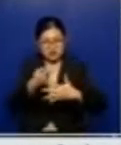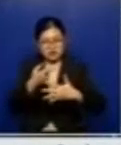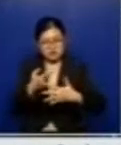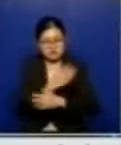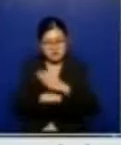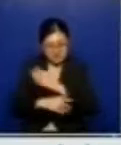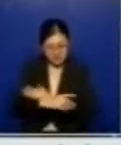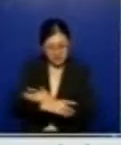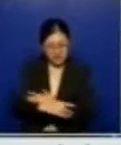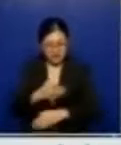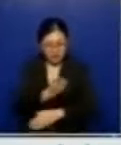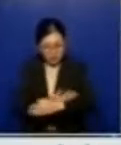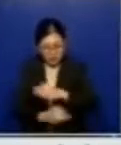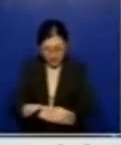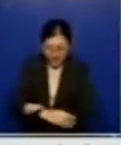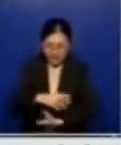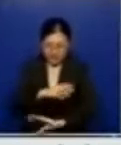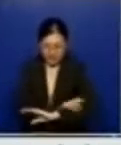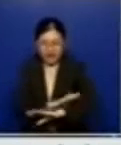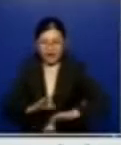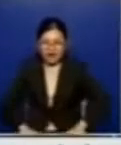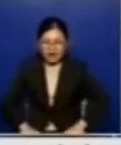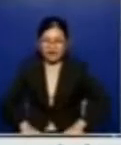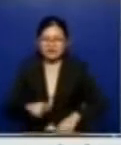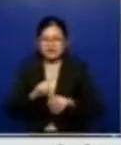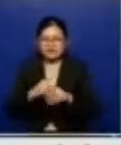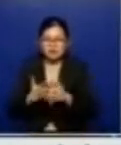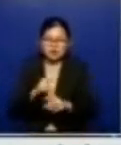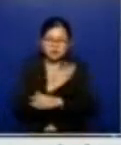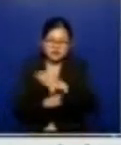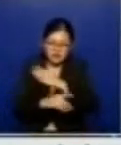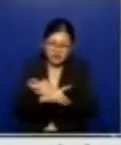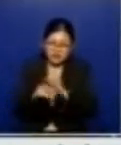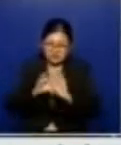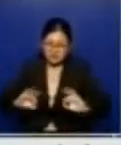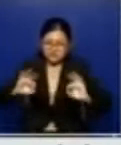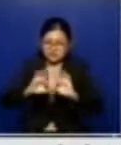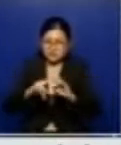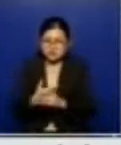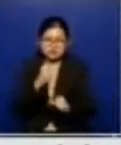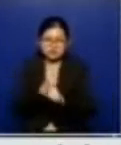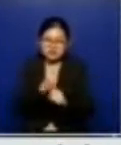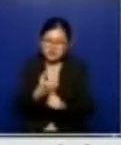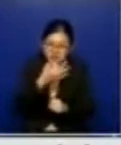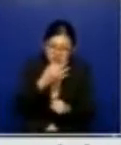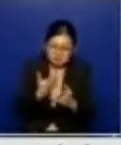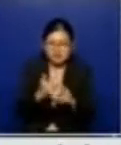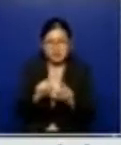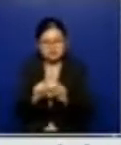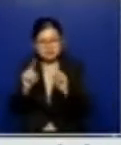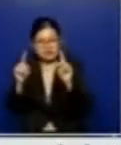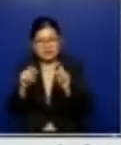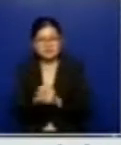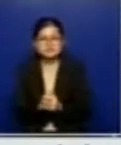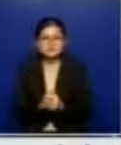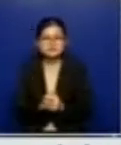ะที่ไม่สำคัญพิการอวัยวะที่สำคัญสำคัญจนประกอบอาชีพไม่ได้มันแตกต่างแ